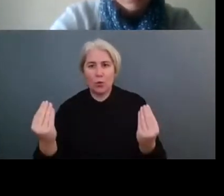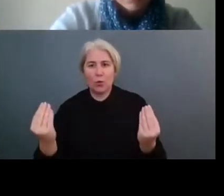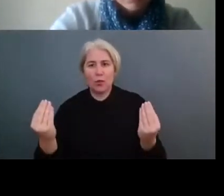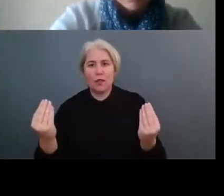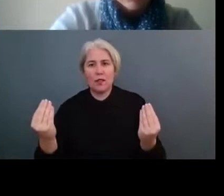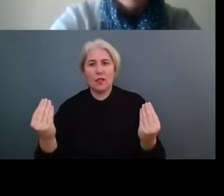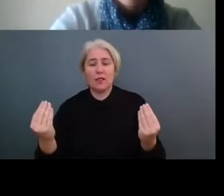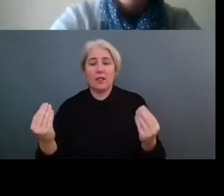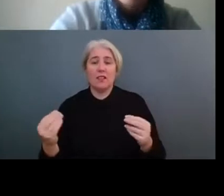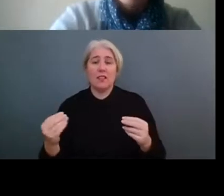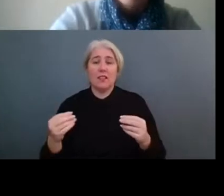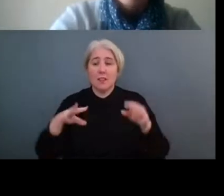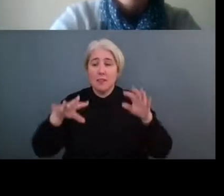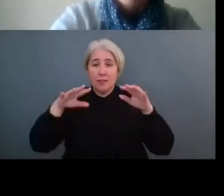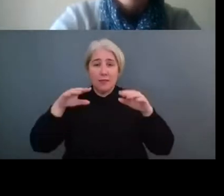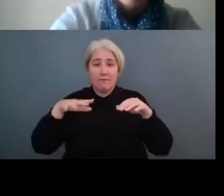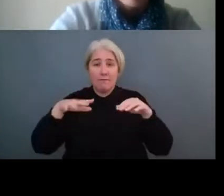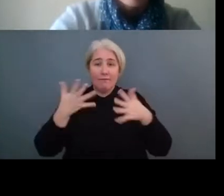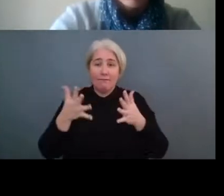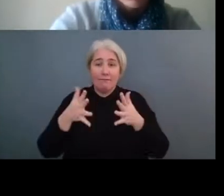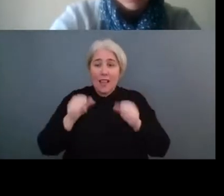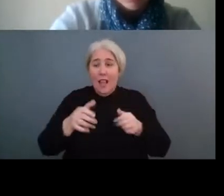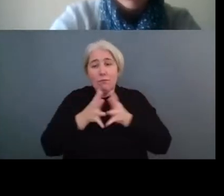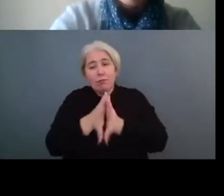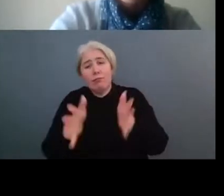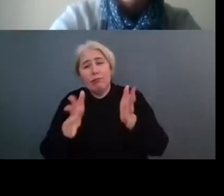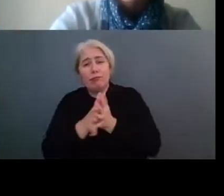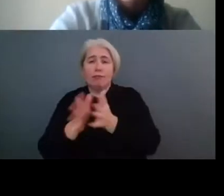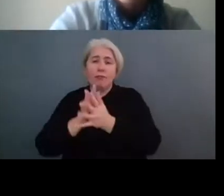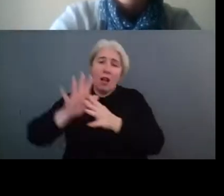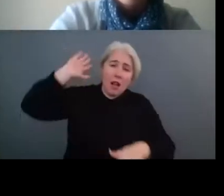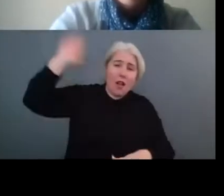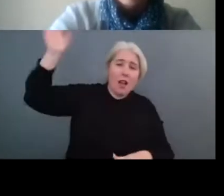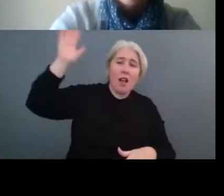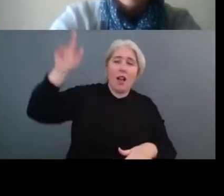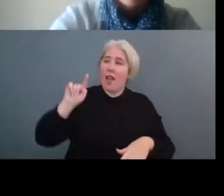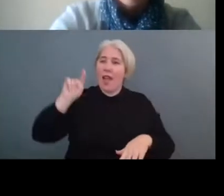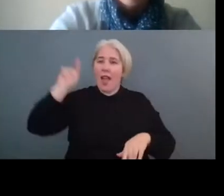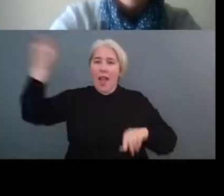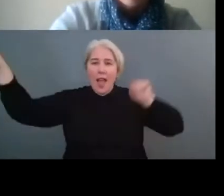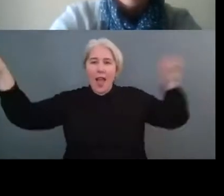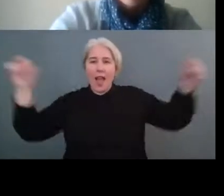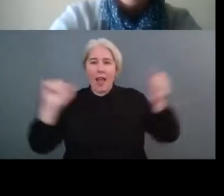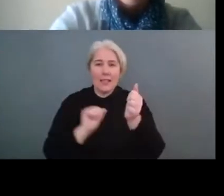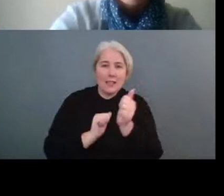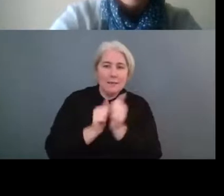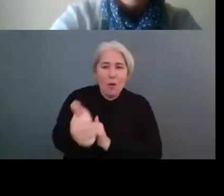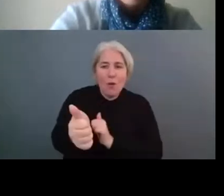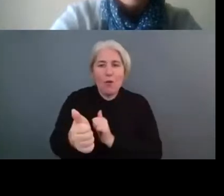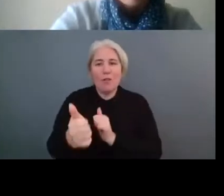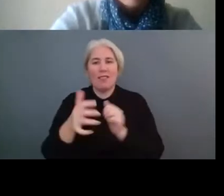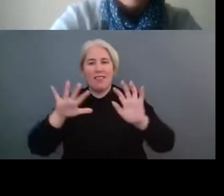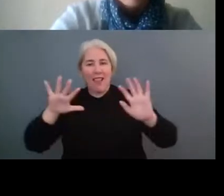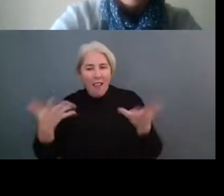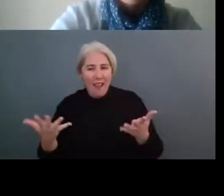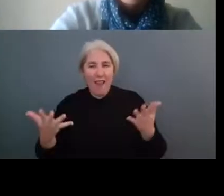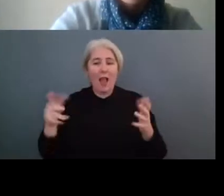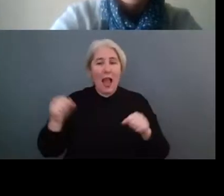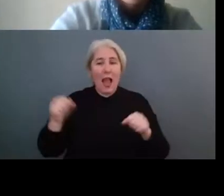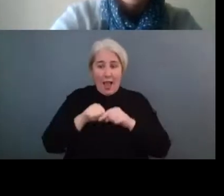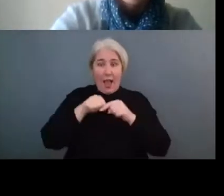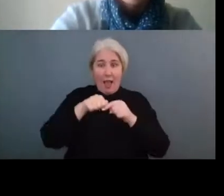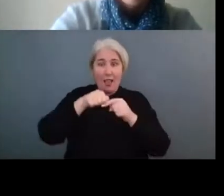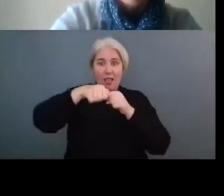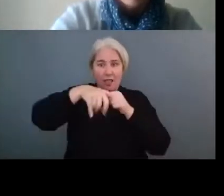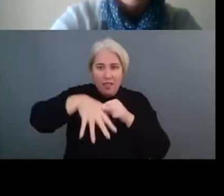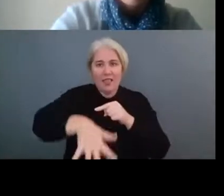sur l'empreinte environnementale au niveau des clubs locaux. Donc ça, c'est des sujets qu'on suit. Je voudrais juste déjà